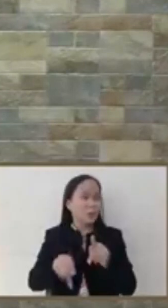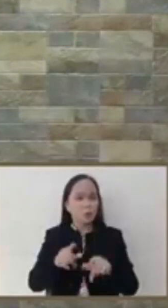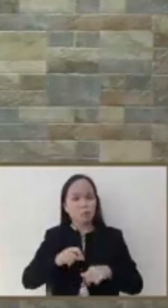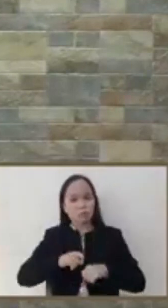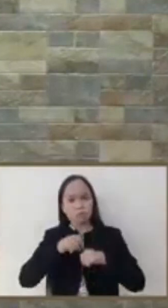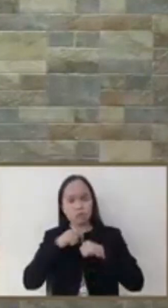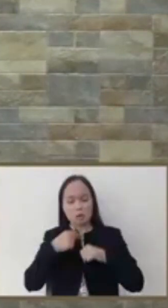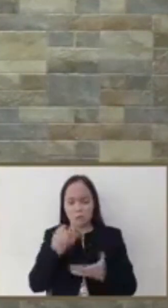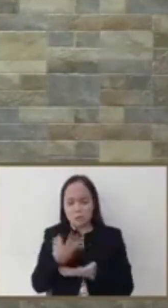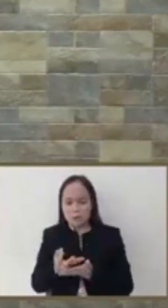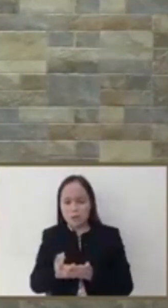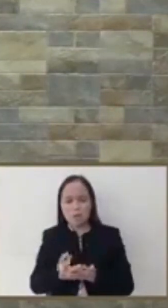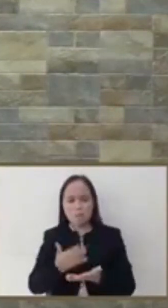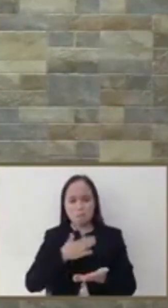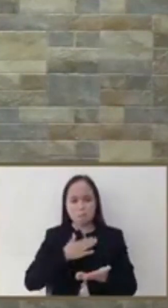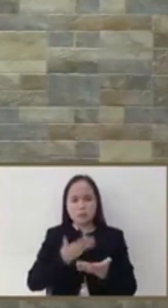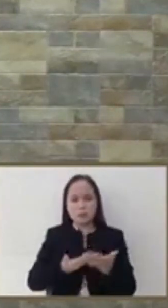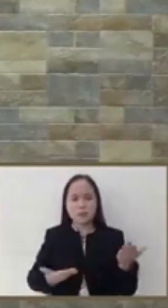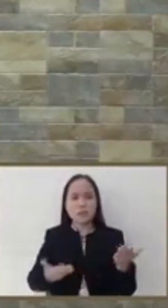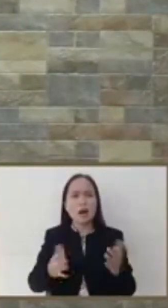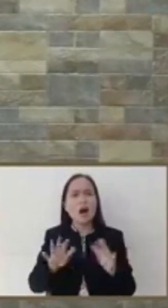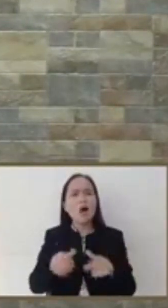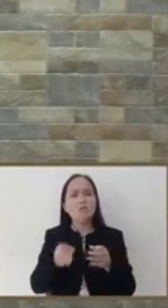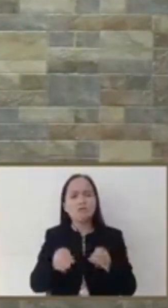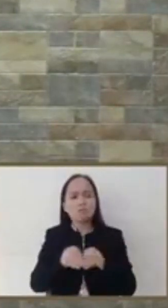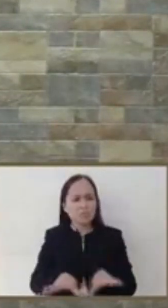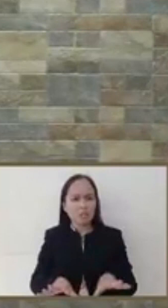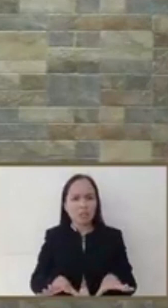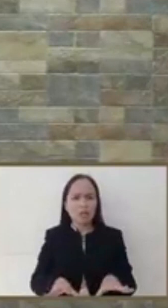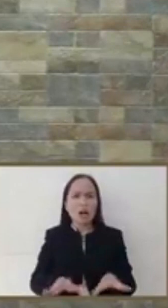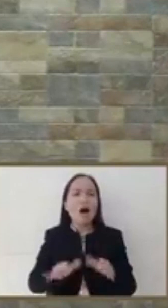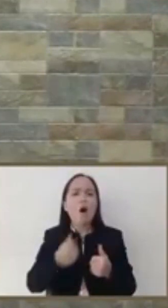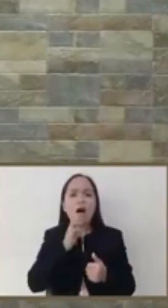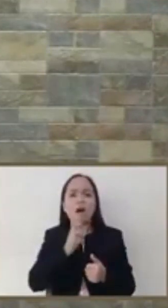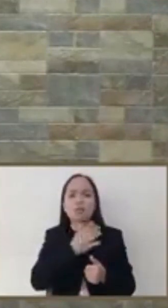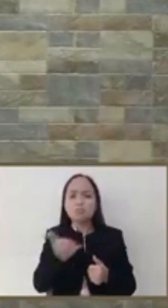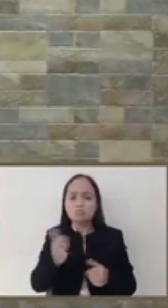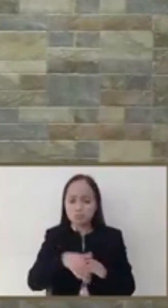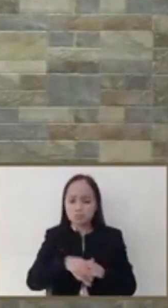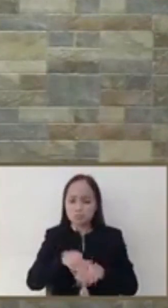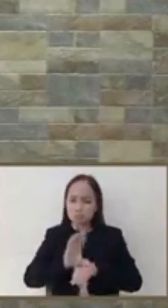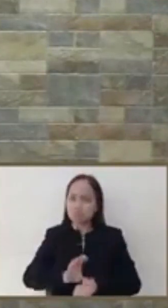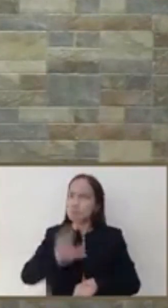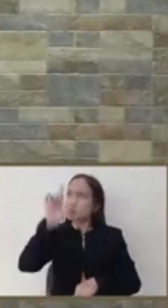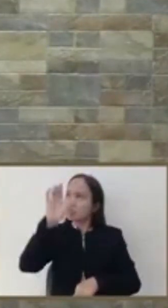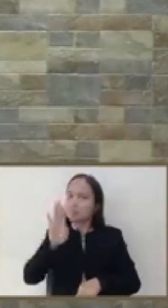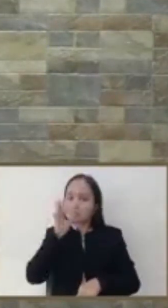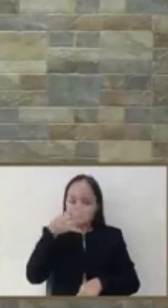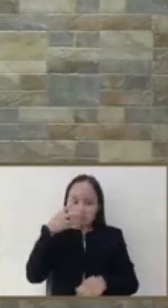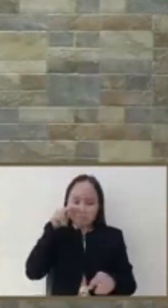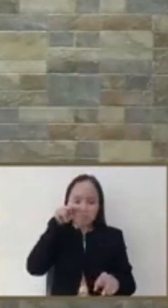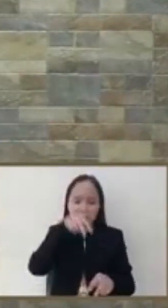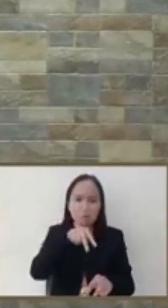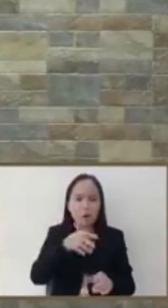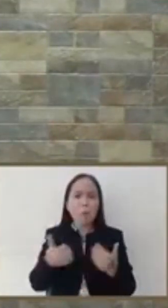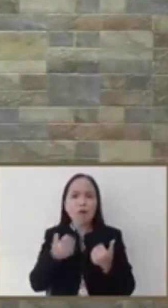niya yung kanyang ari-arian, pag nawala na yon, ano na kaya ang kalagayan natin sa harapan ng Diyos? I hope you're with me. So what I'm simply